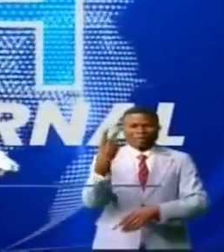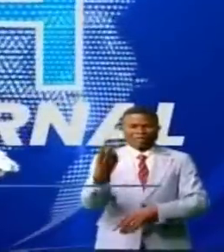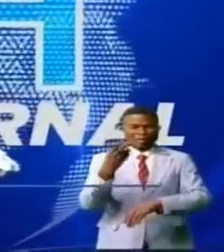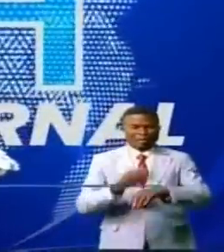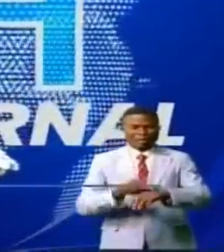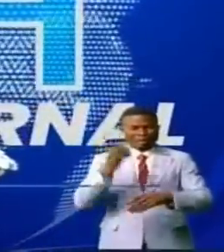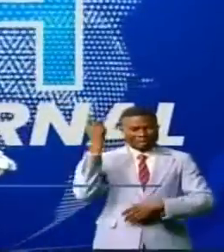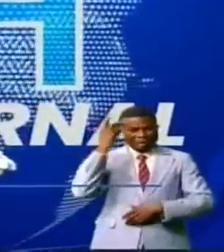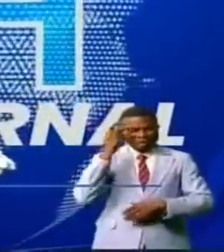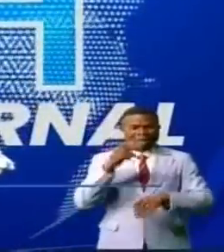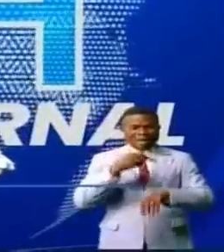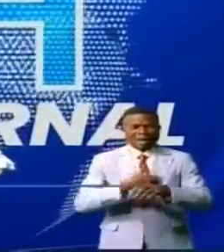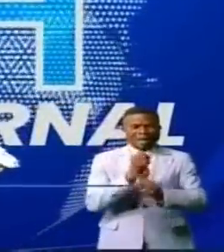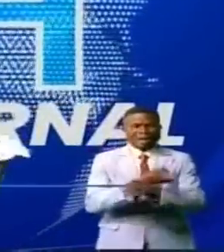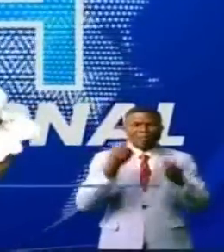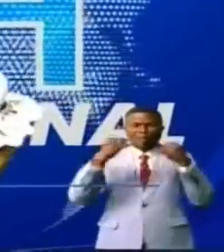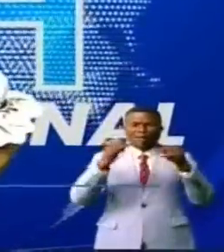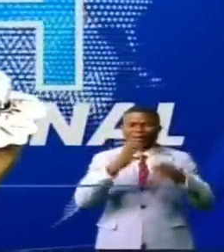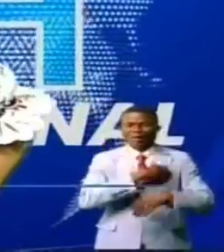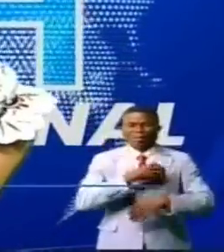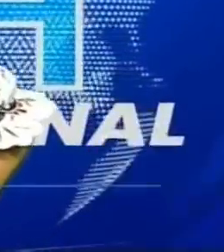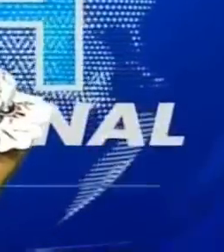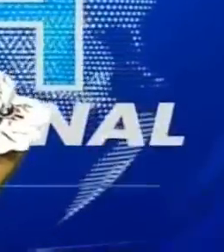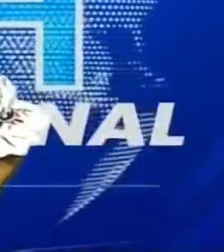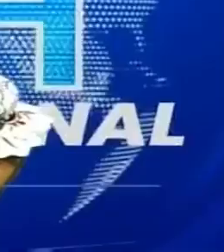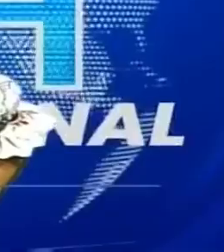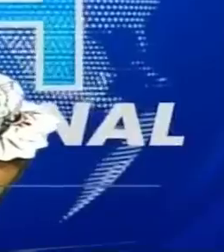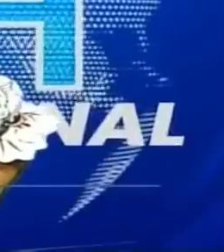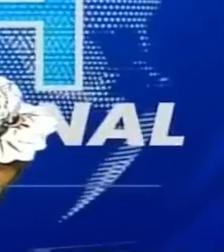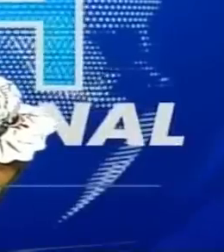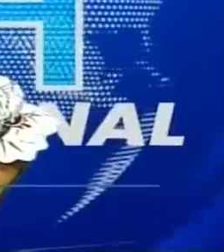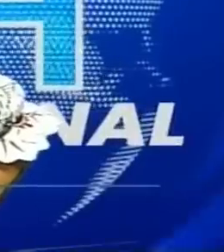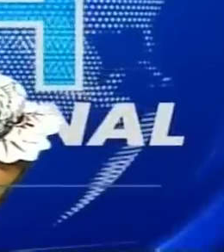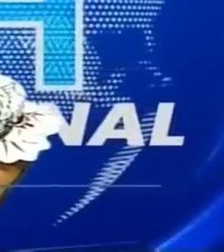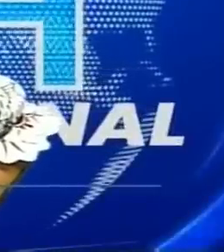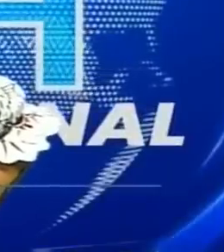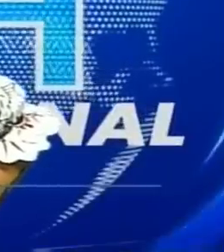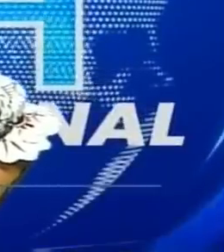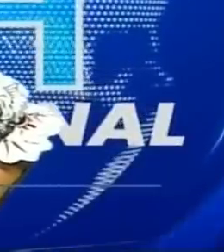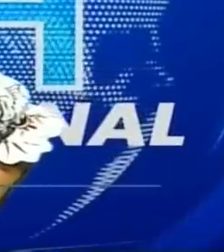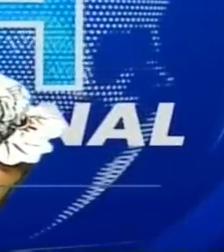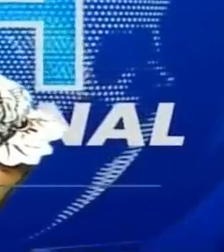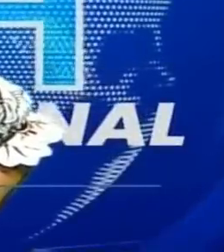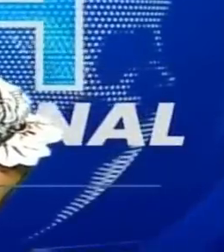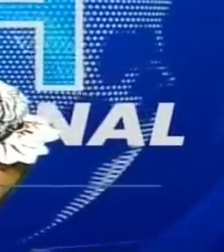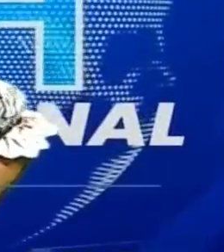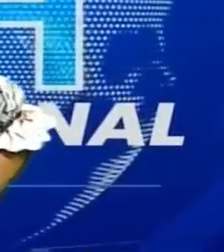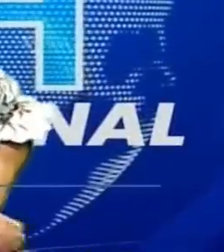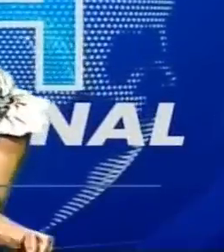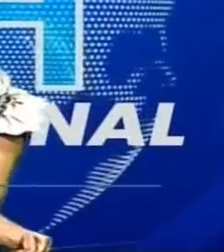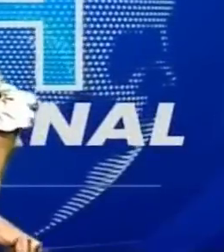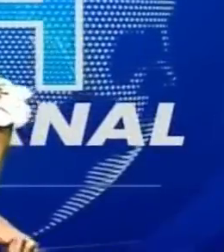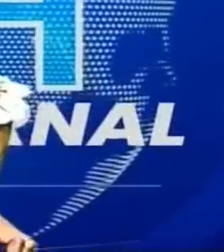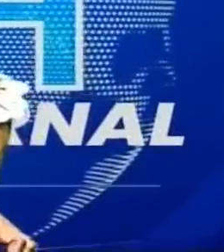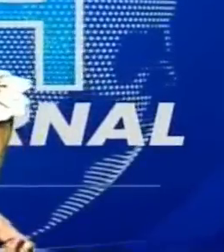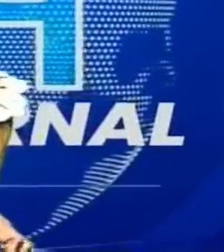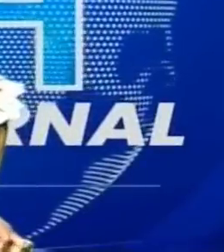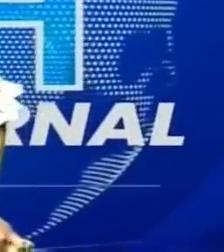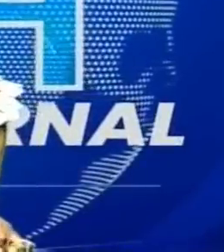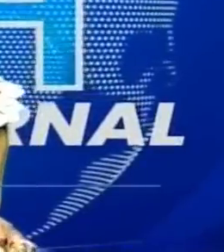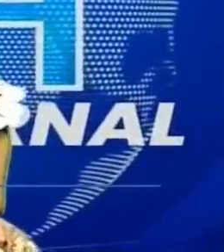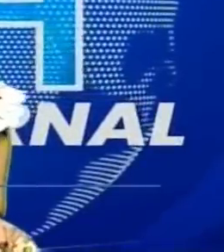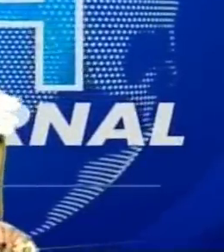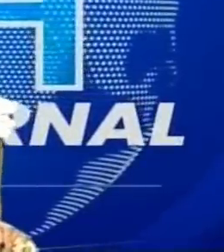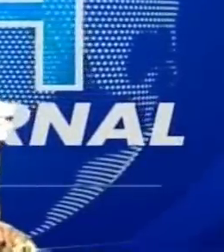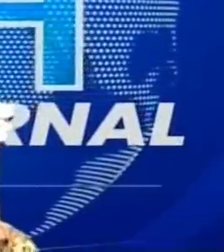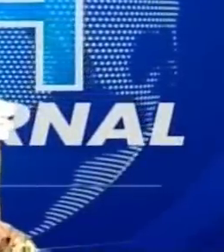informer, mesdames et messieurs, bonsoir et très heureuse de vous retrouver à travers cette grande édition d'informations sur la chaîne nationale. Processus